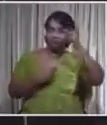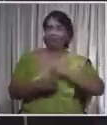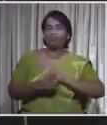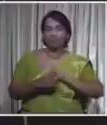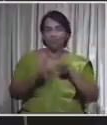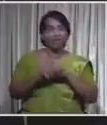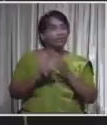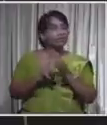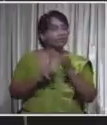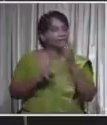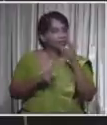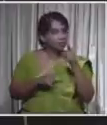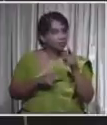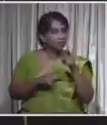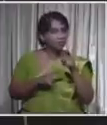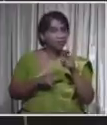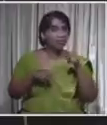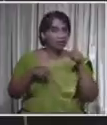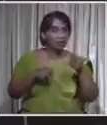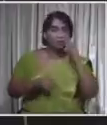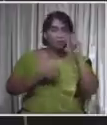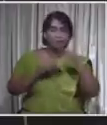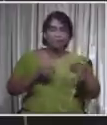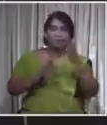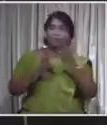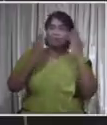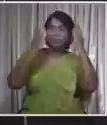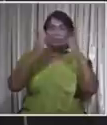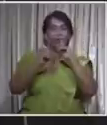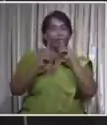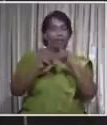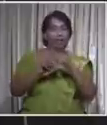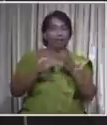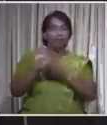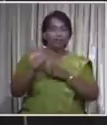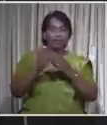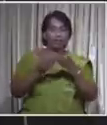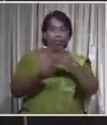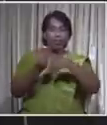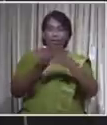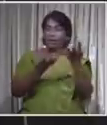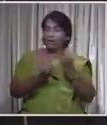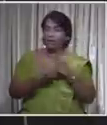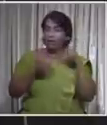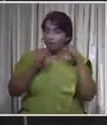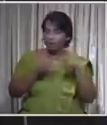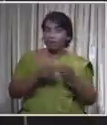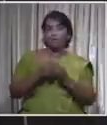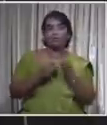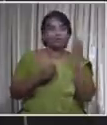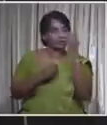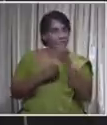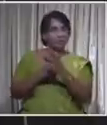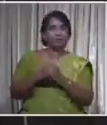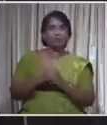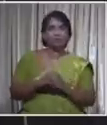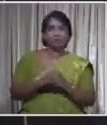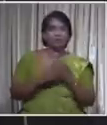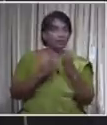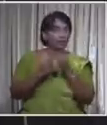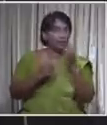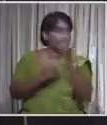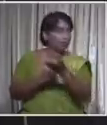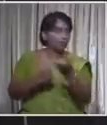නිසා ජනාධිපතිතුමා මේ මිනිස්සු අද්දක උස්සලා කෑ ගහලා යූරියා ඉල්ලනවා දැන්වත් මේ යූරියා ටික දෙන්න දුන්නේ